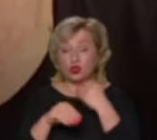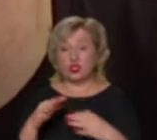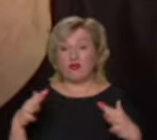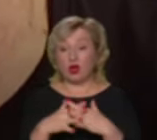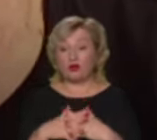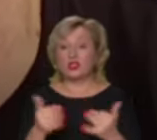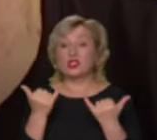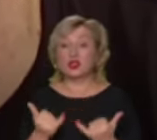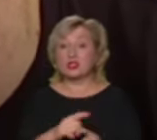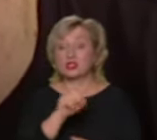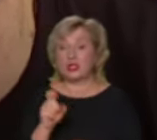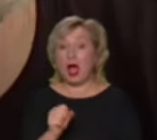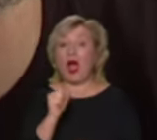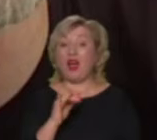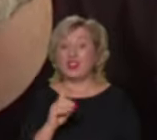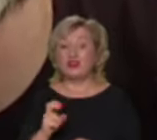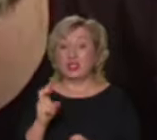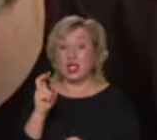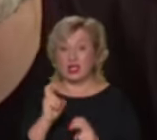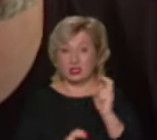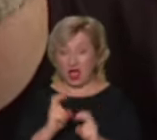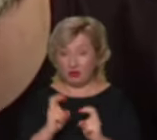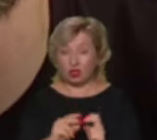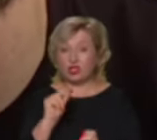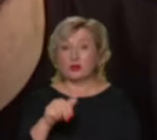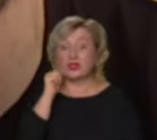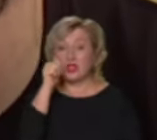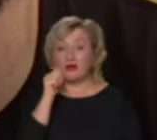воювати сьогодні за Авдіївський Коксохім, чим завтра воювати за Луцький ГПЗ.